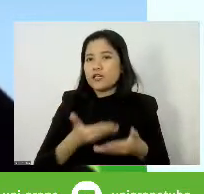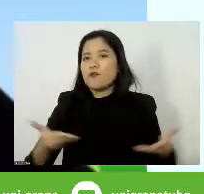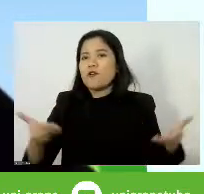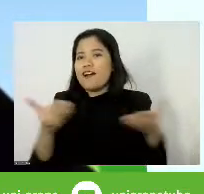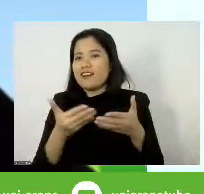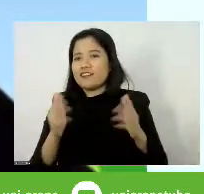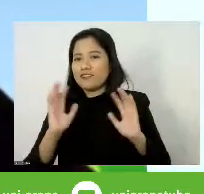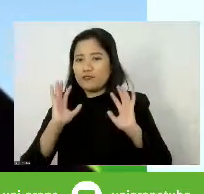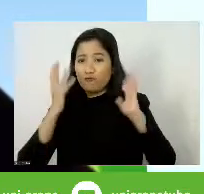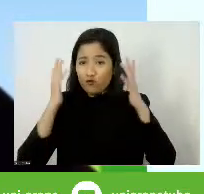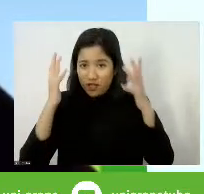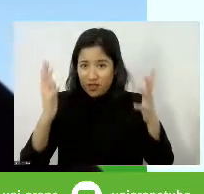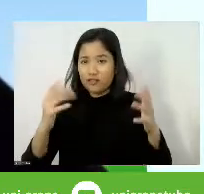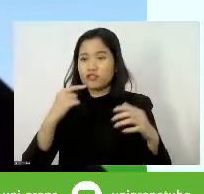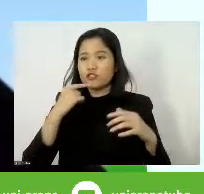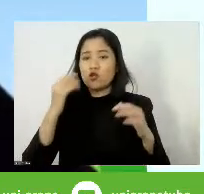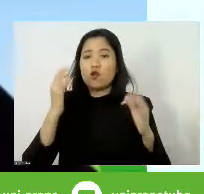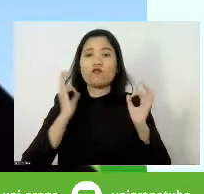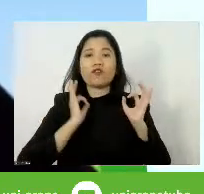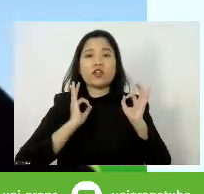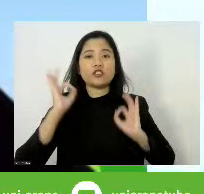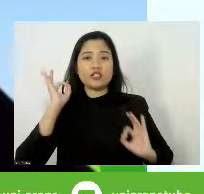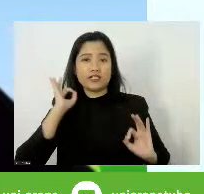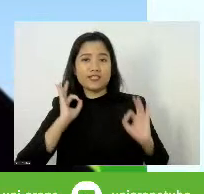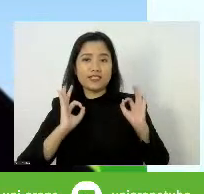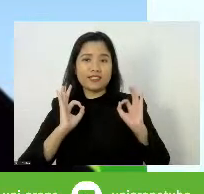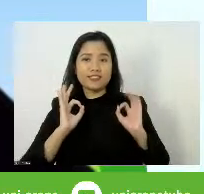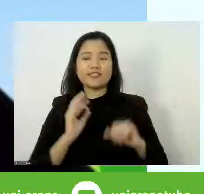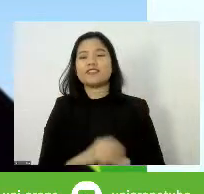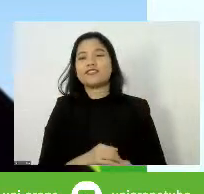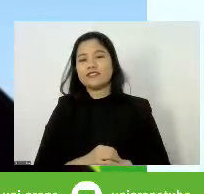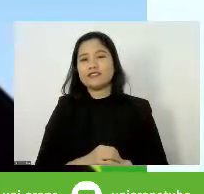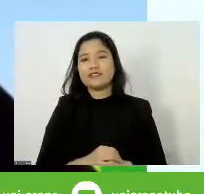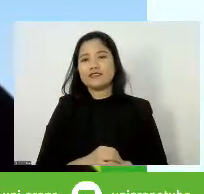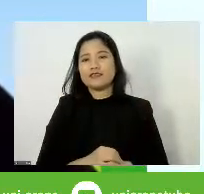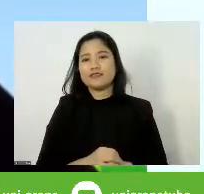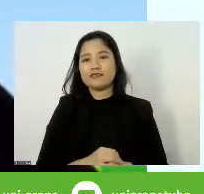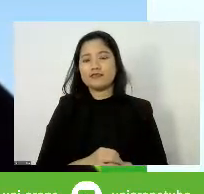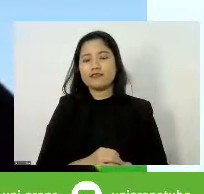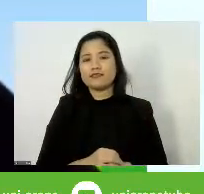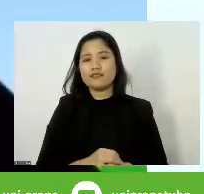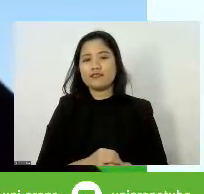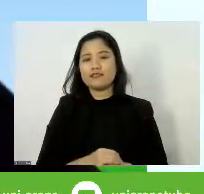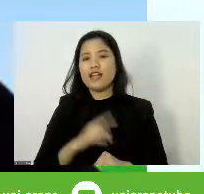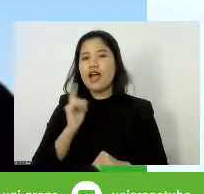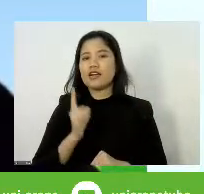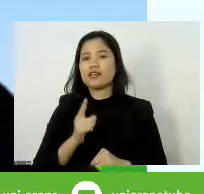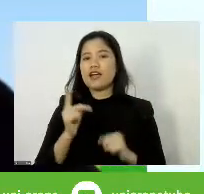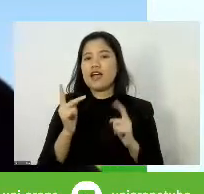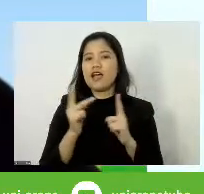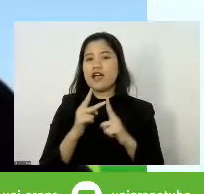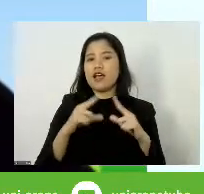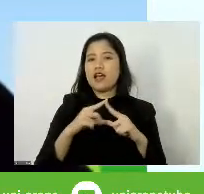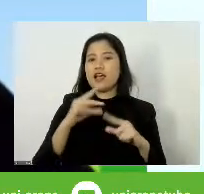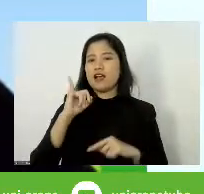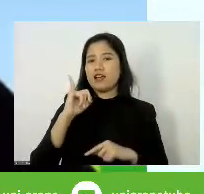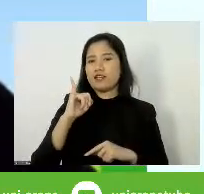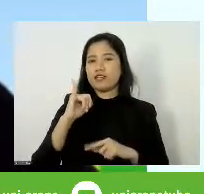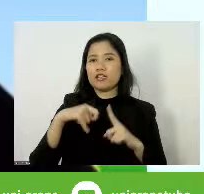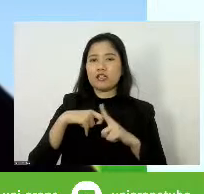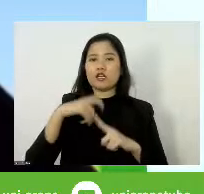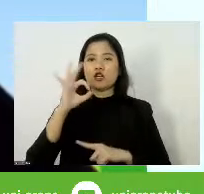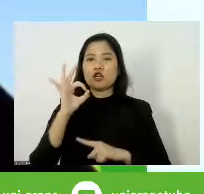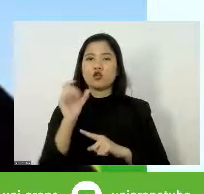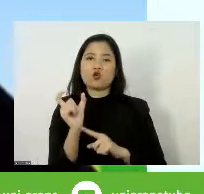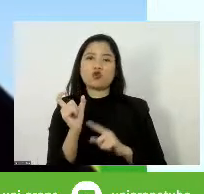hutan juga nih dan juga fashion nanti di sini kita bakal ngobrol-ngobrol barengan sama Kak hari kushardjanto dari